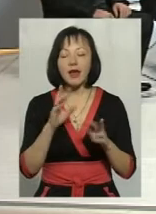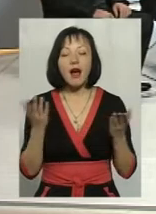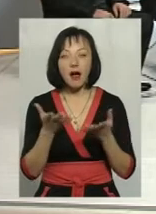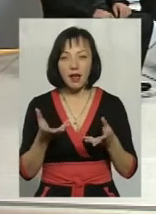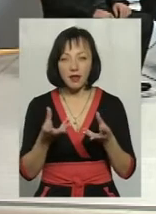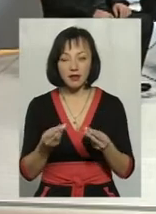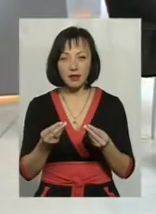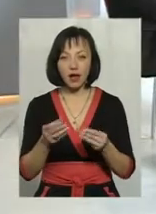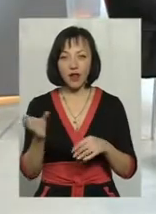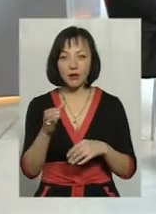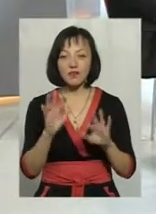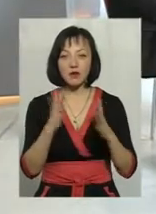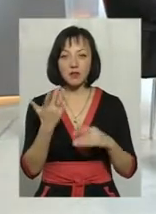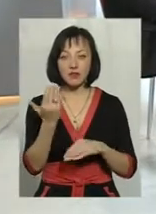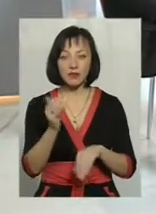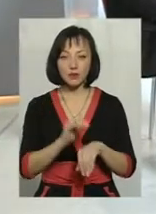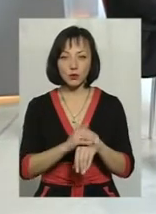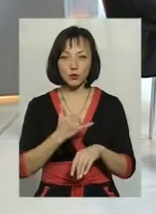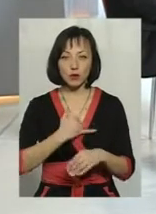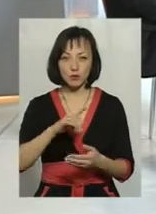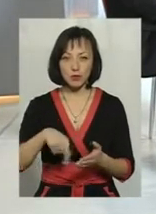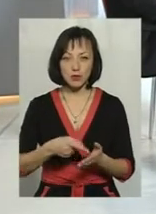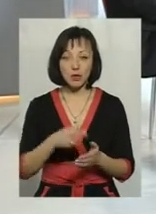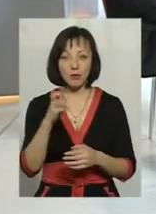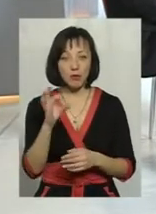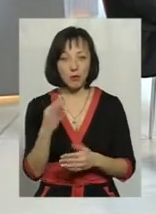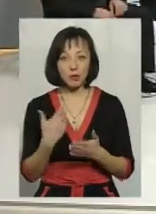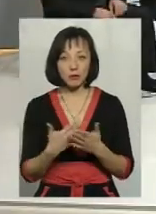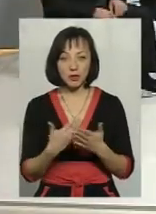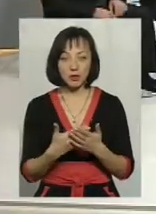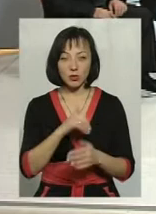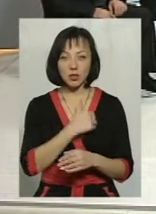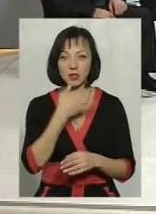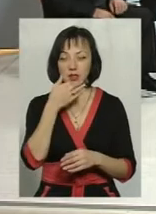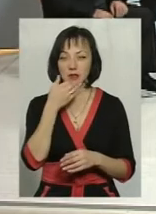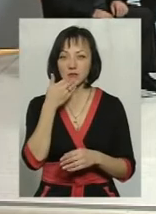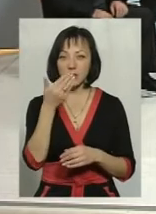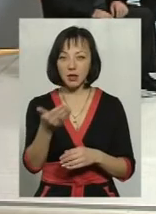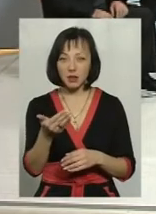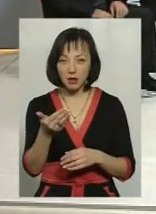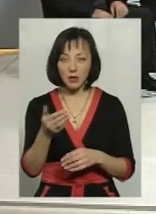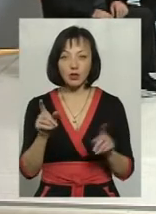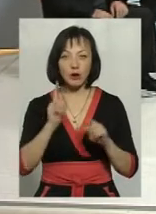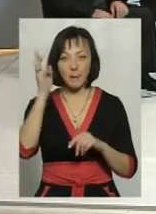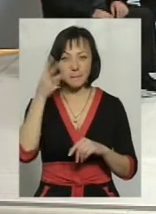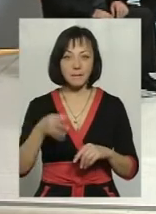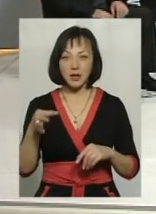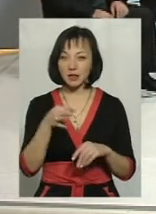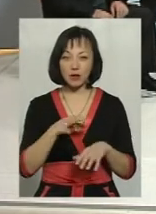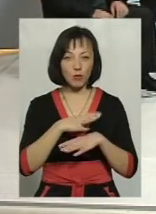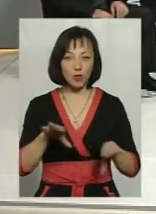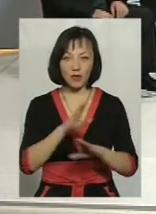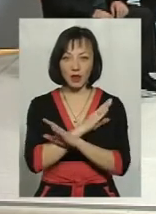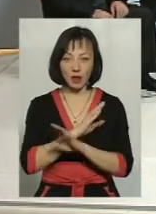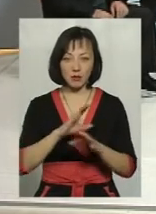скільки випадків ви фіксуєте, можливо, в нашому місті? Бо от, до речі, хотіла запитати, пан Віктор сказав, що Хмельниччина не відзначилась